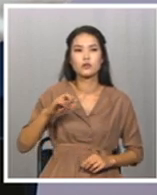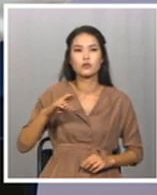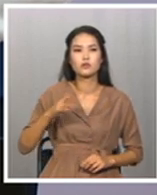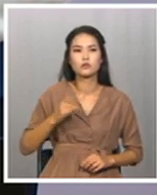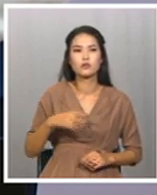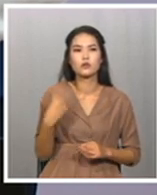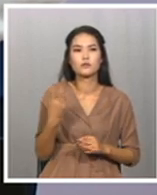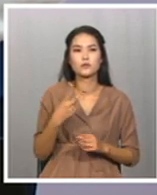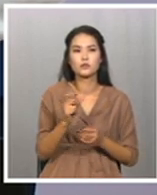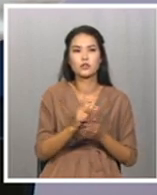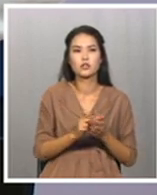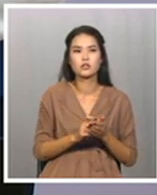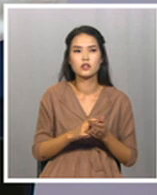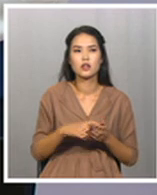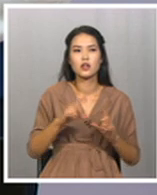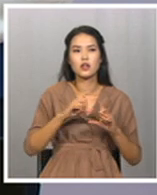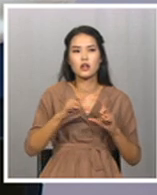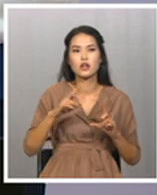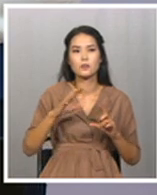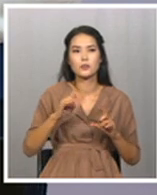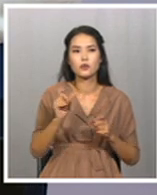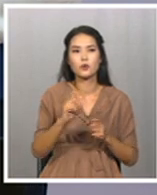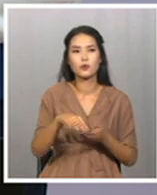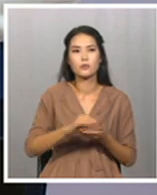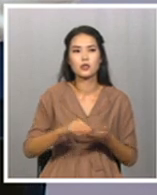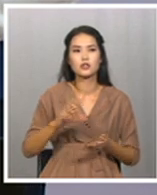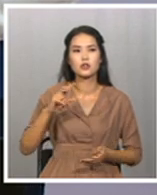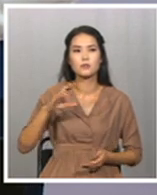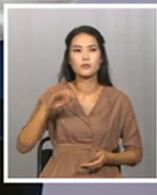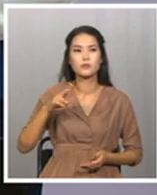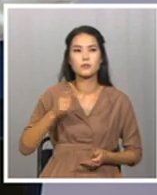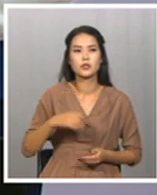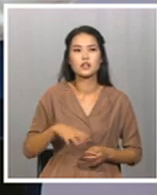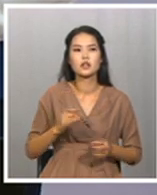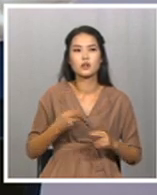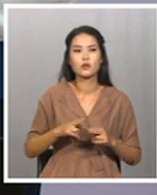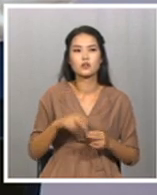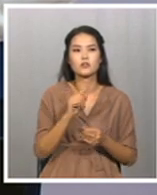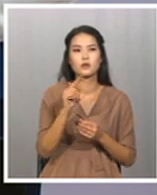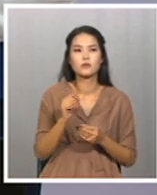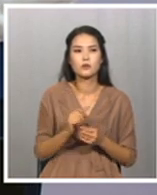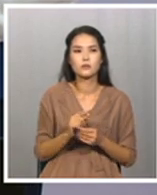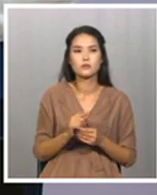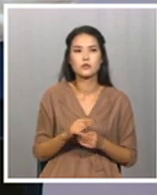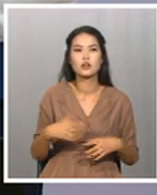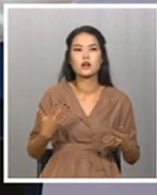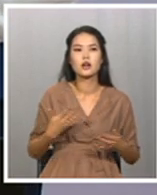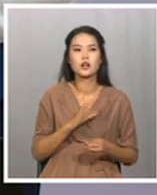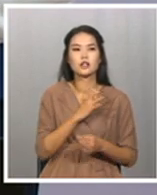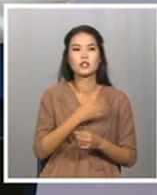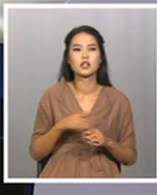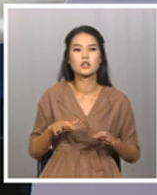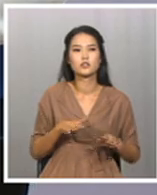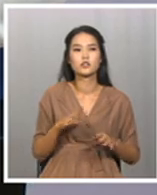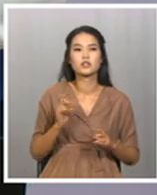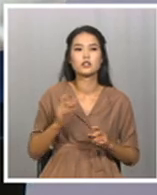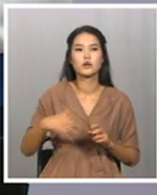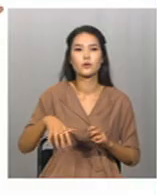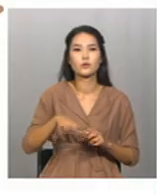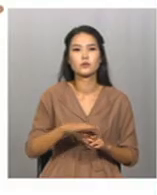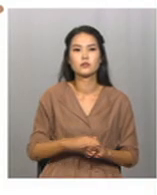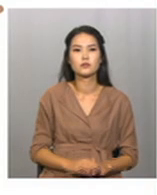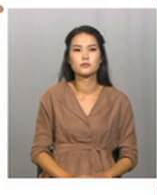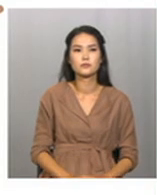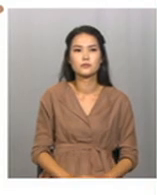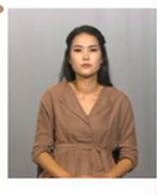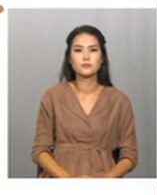вторую часть эпилога романа «Эпопеи». Далее он задается вопросом, какая сила движет народами.